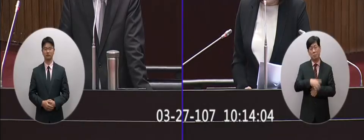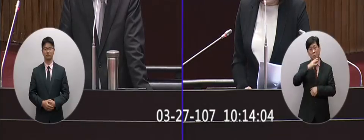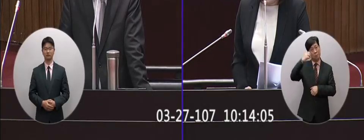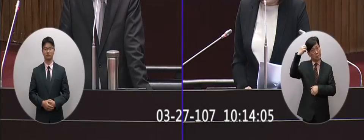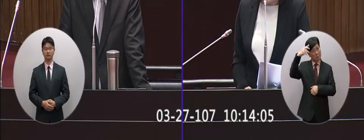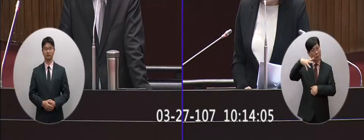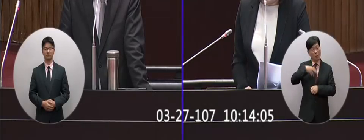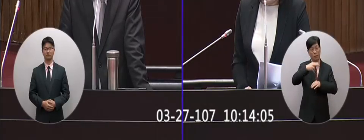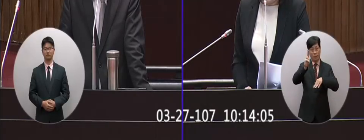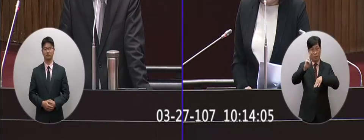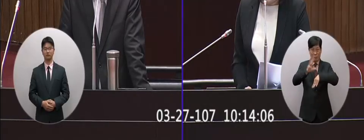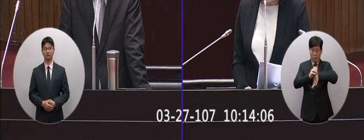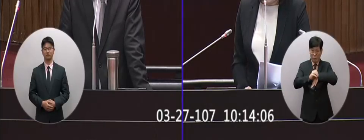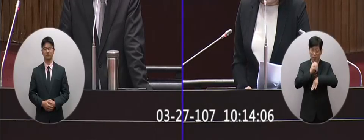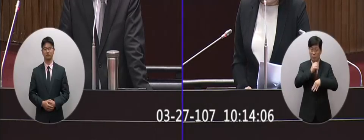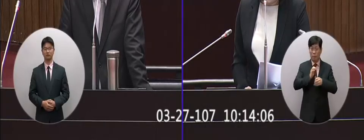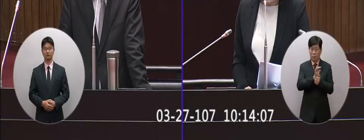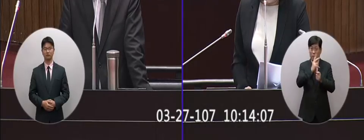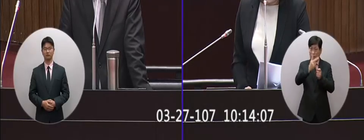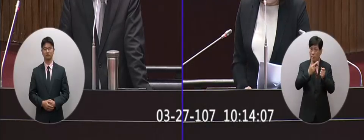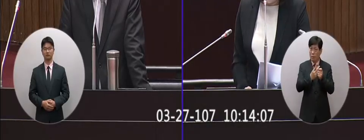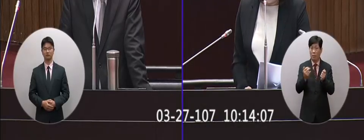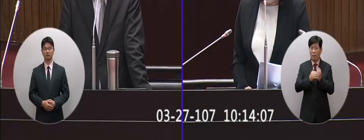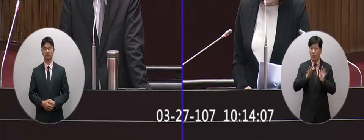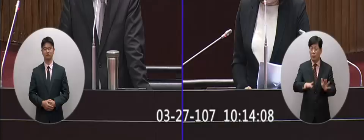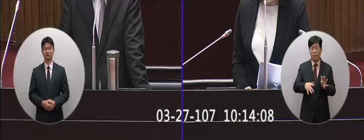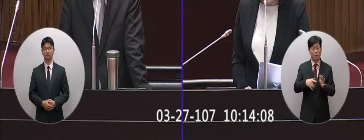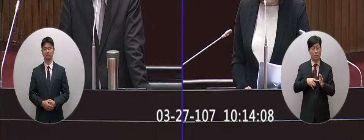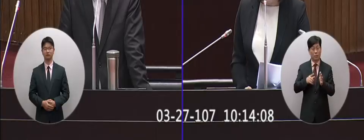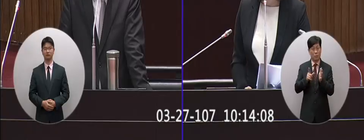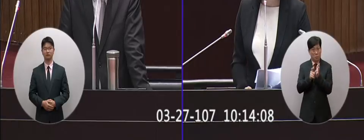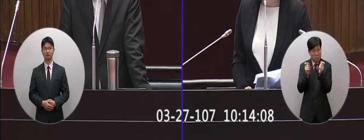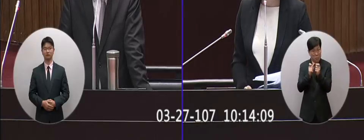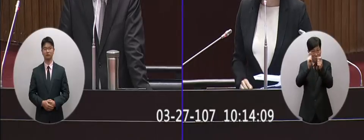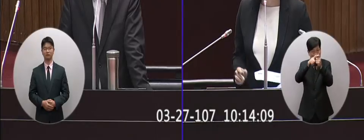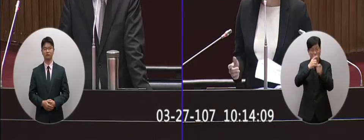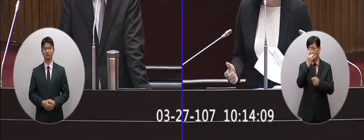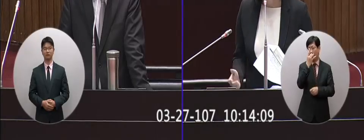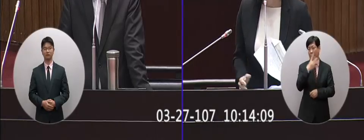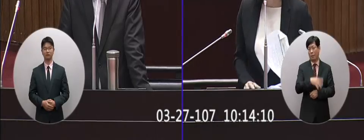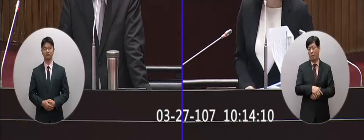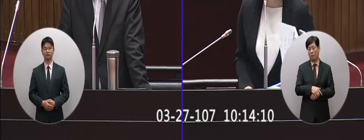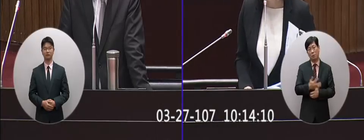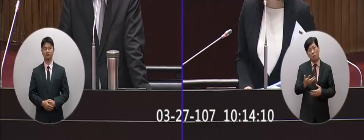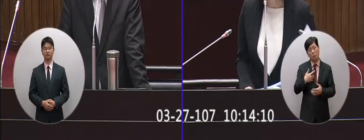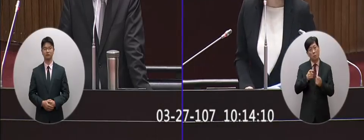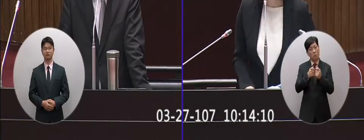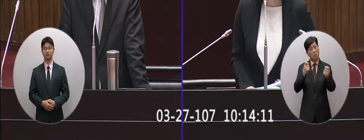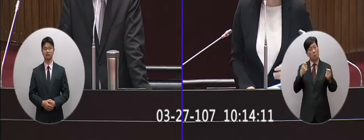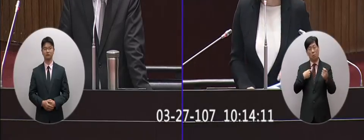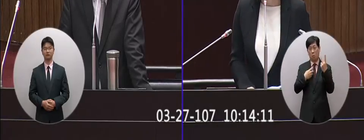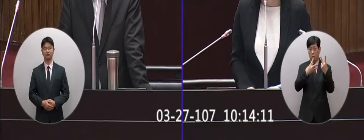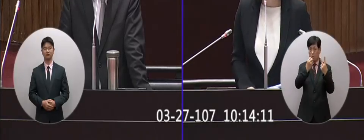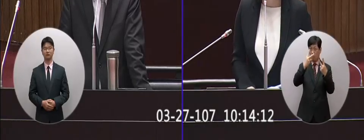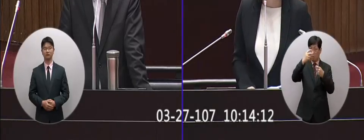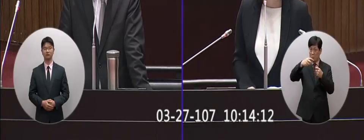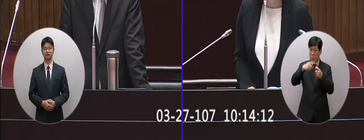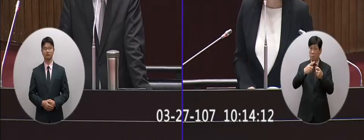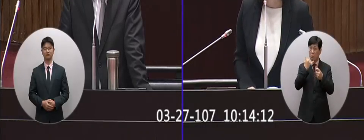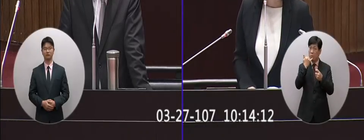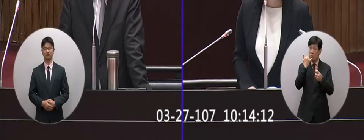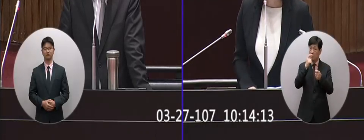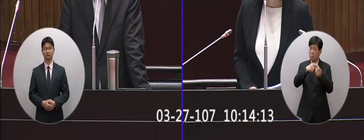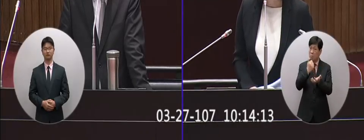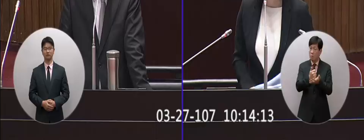光电目前推动2年的计划，到现在为止，短期目标都还做不到，我们更何况你在2025年你要怎